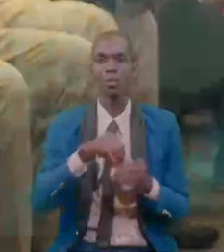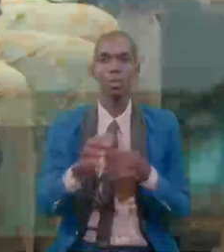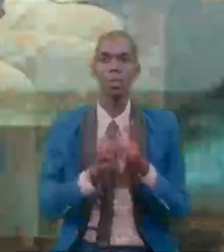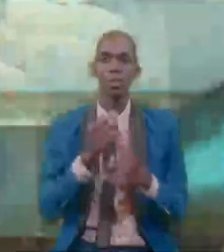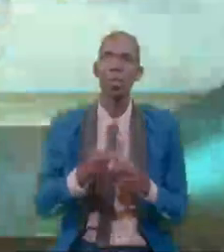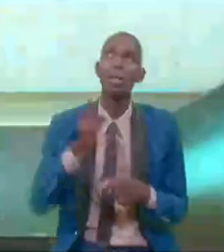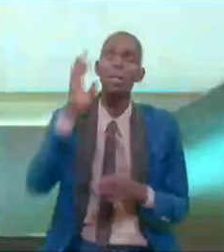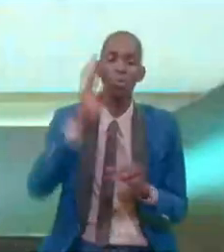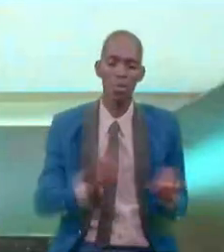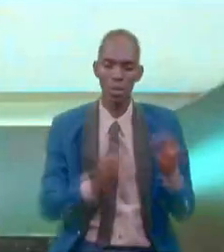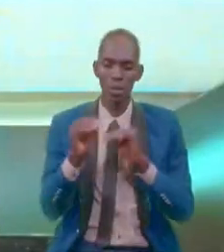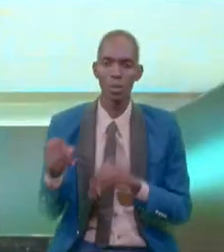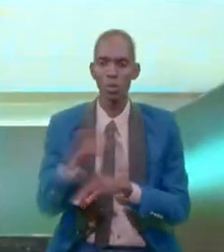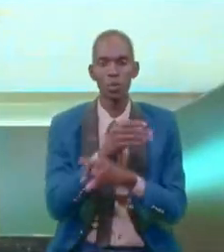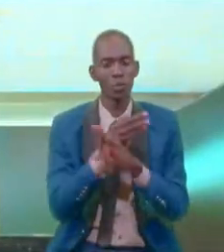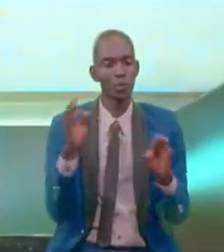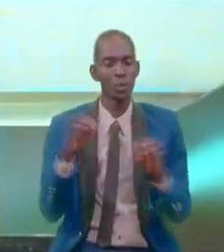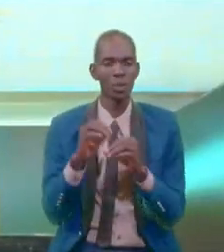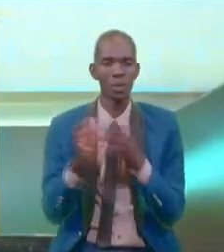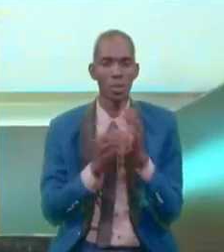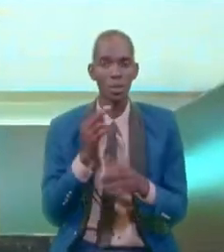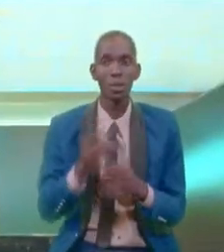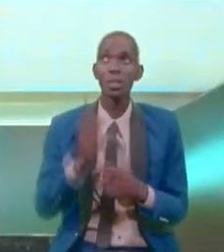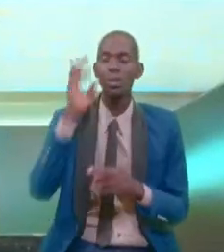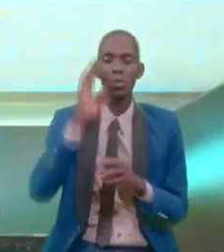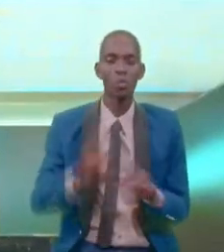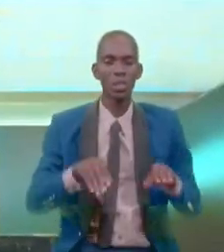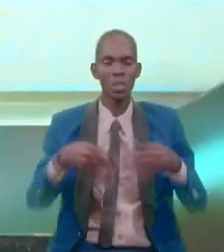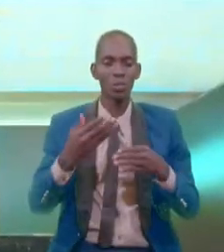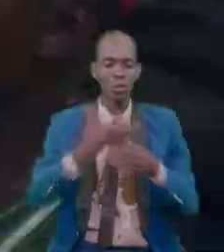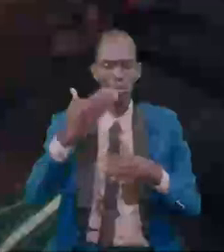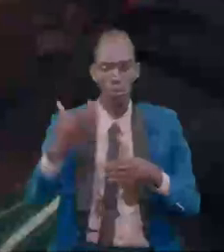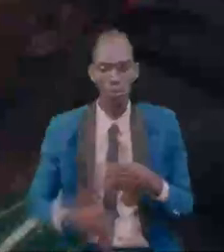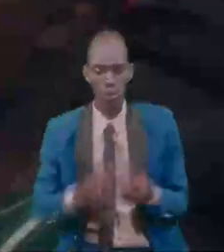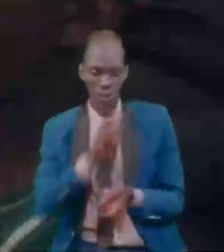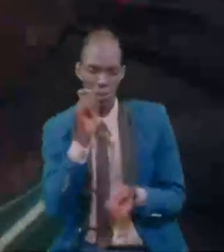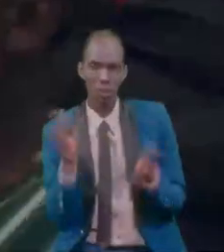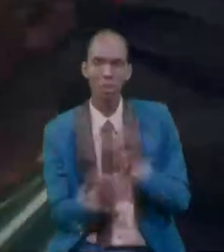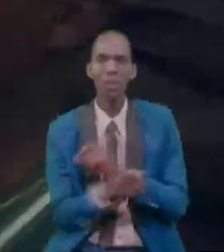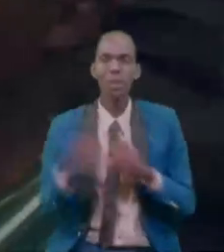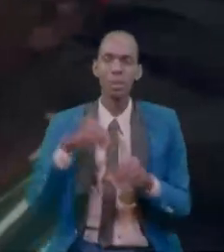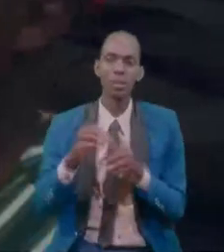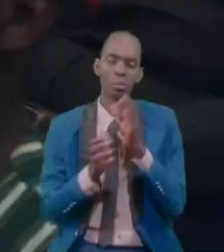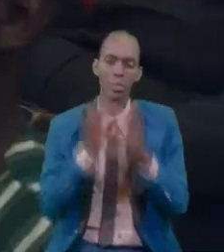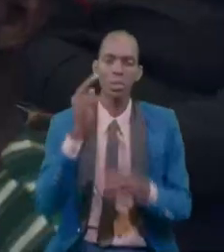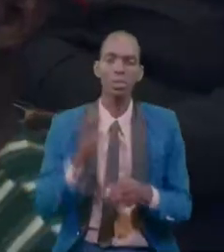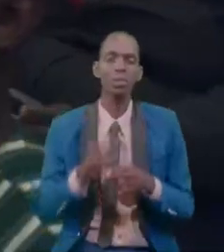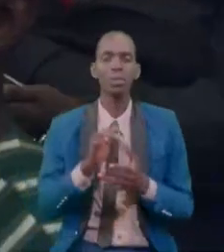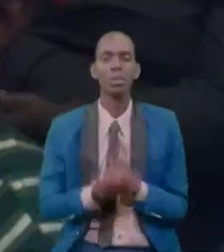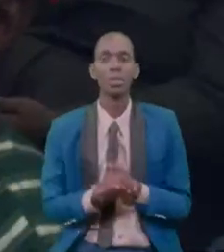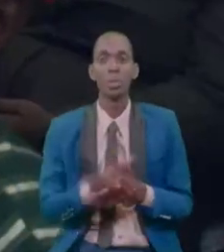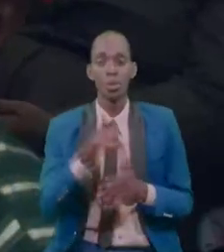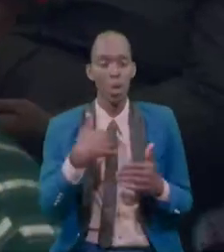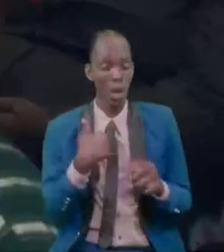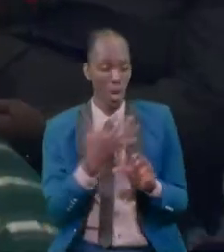vous purifiera, vous affranchira, il vous donnera un salut transformateur au nom